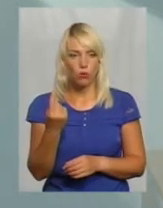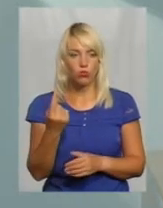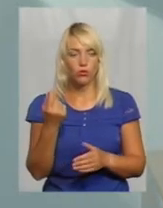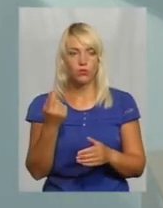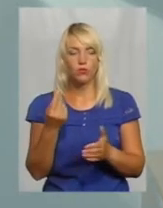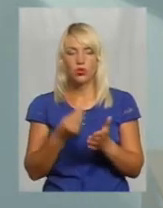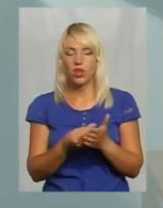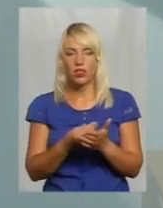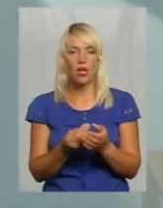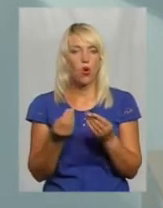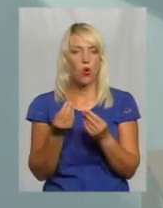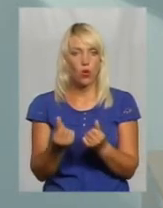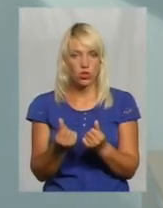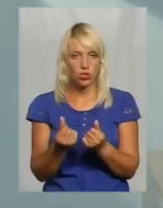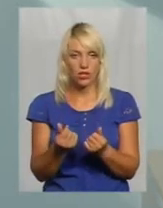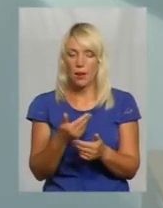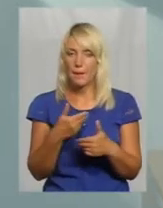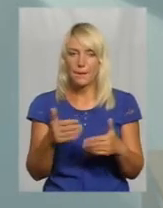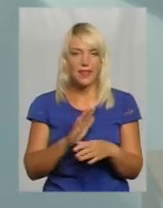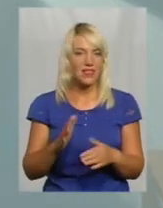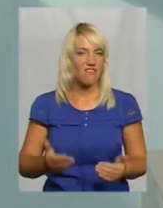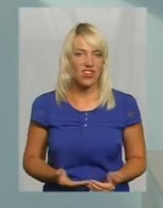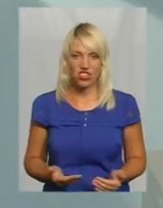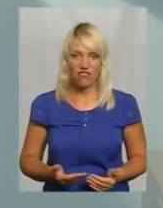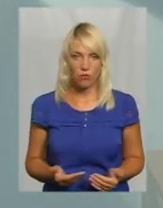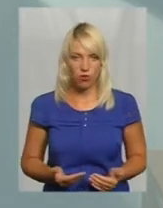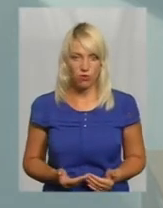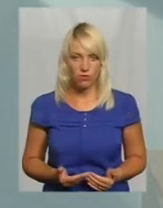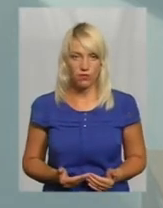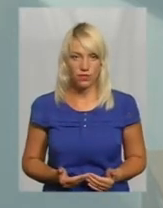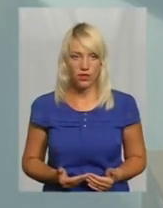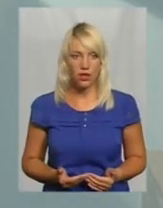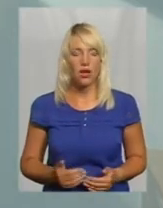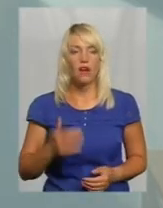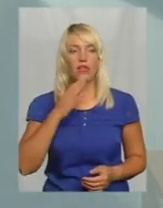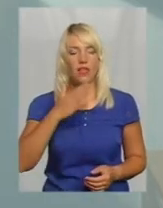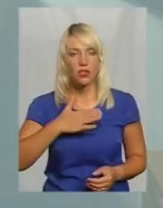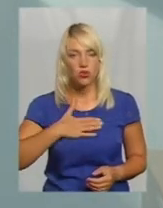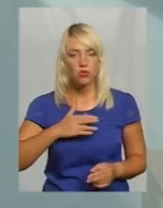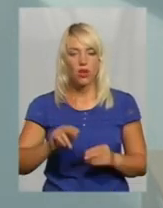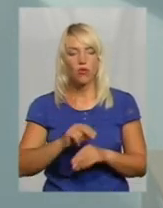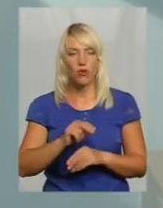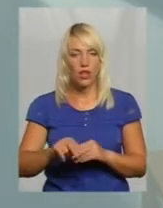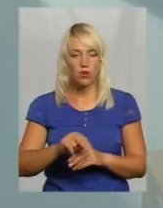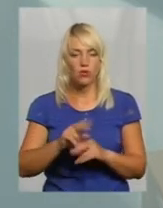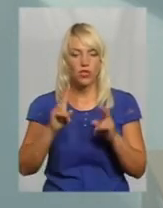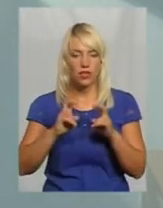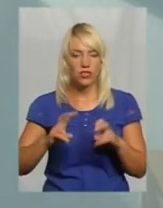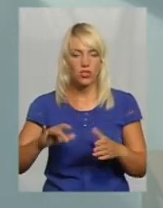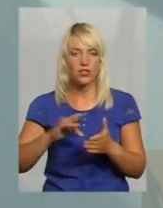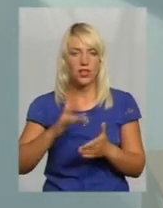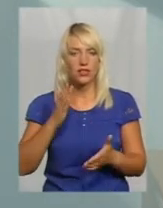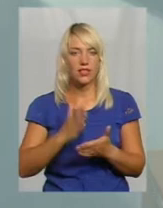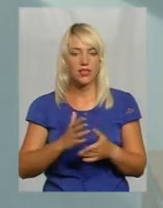на одних бюджетних коштах ми не виживемо. В нашому лікувально-діагностичному центрі є